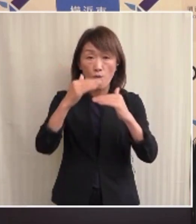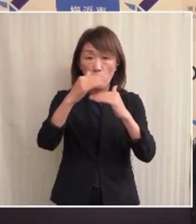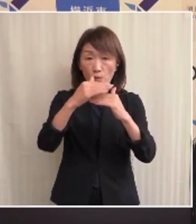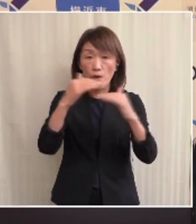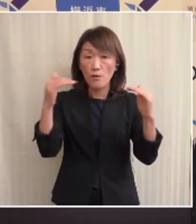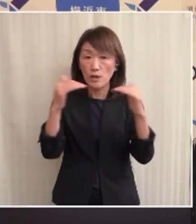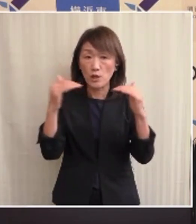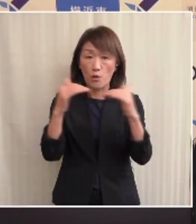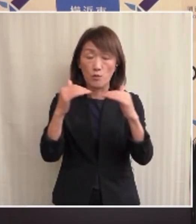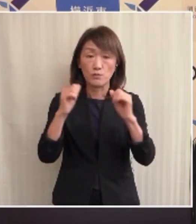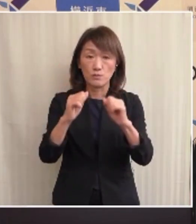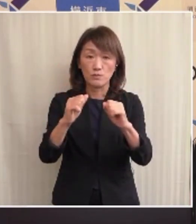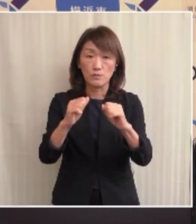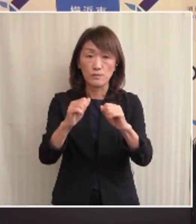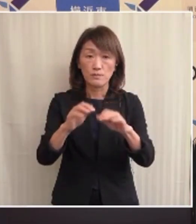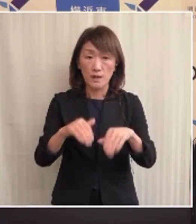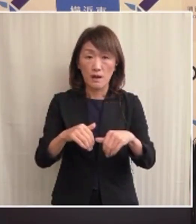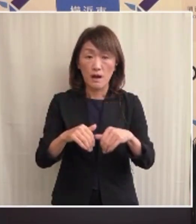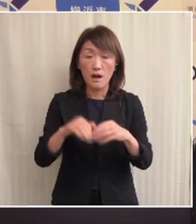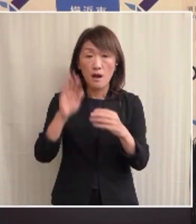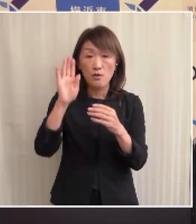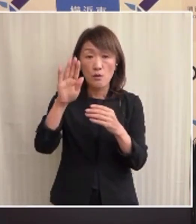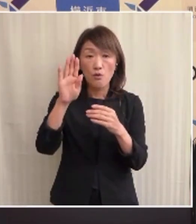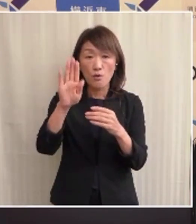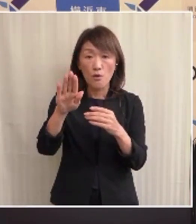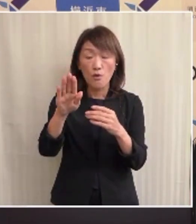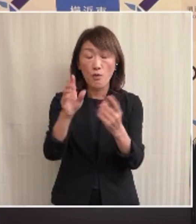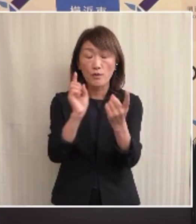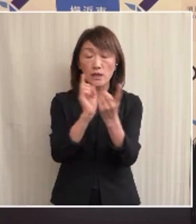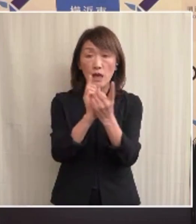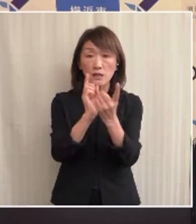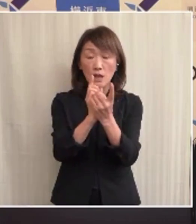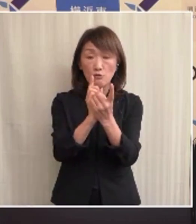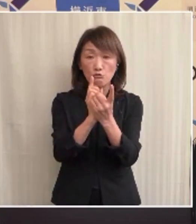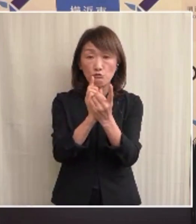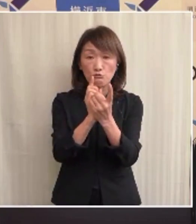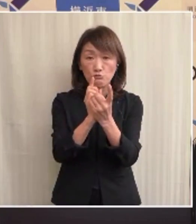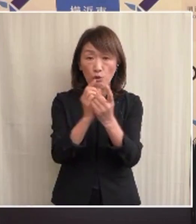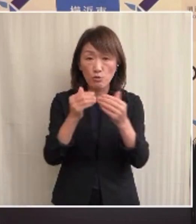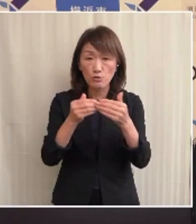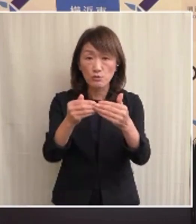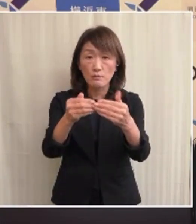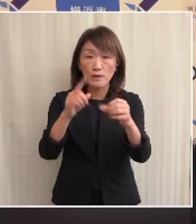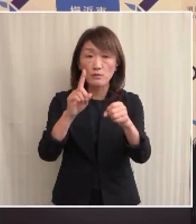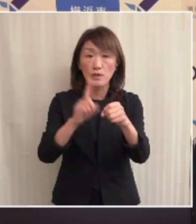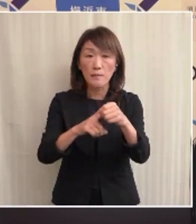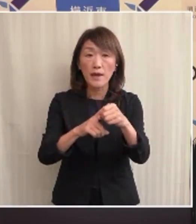していたんですが、今後ですね、さらに対策を進めていくために、